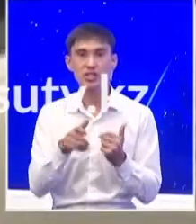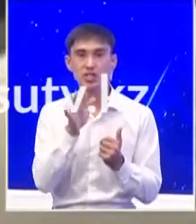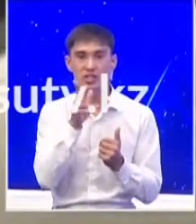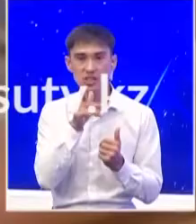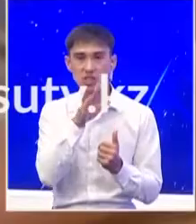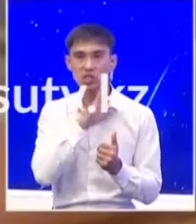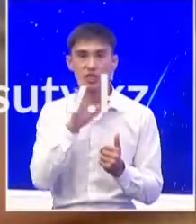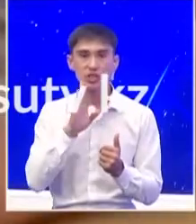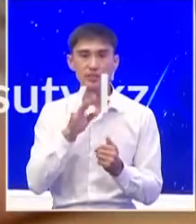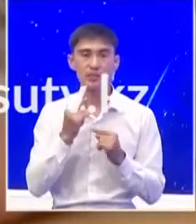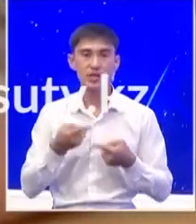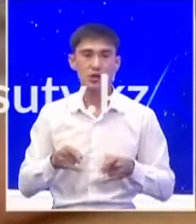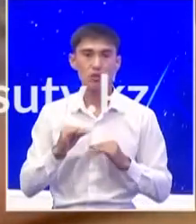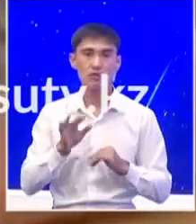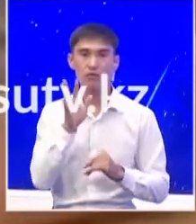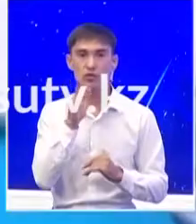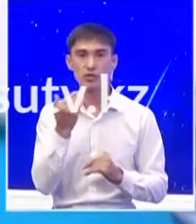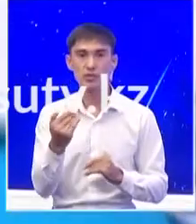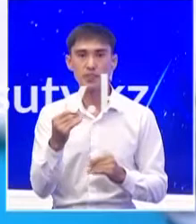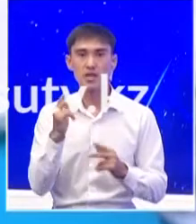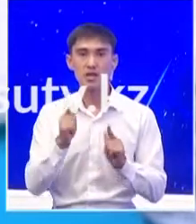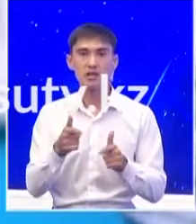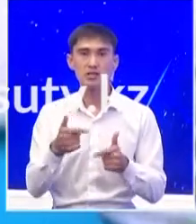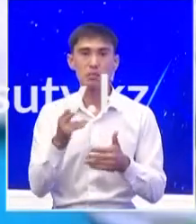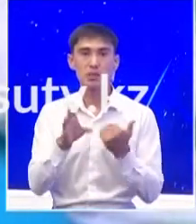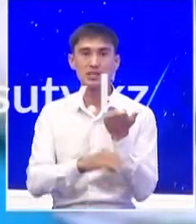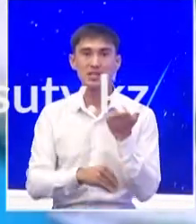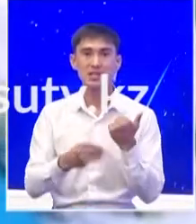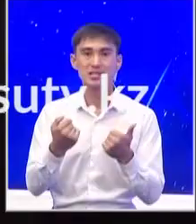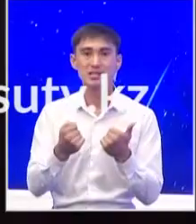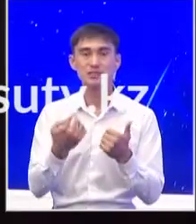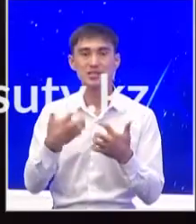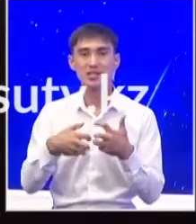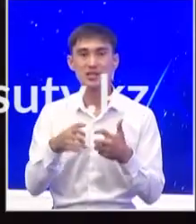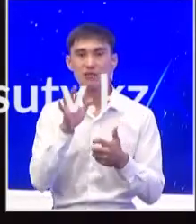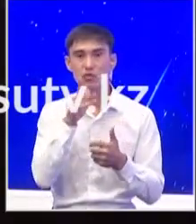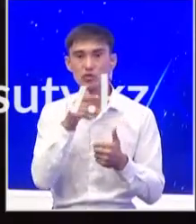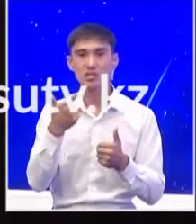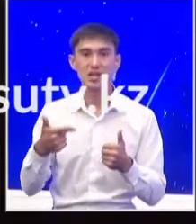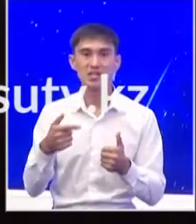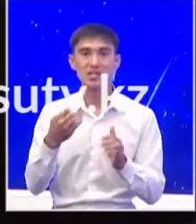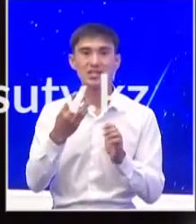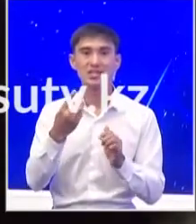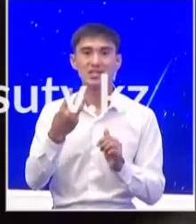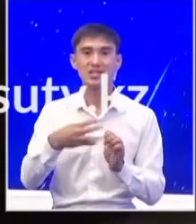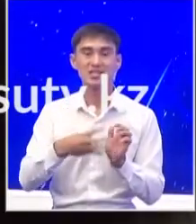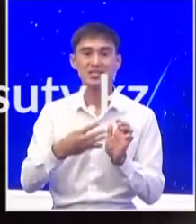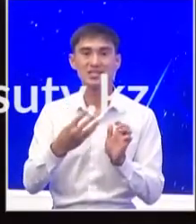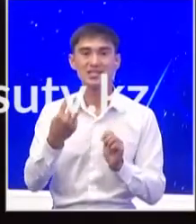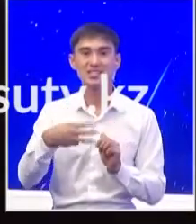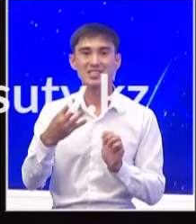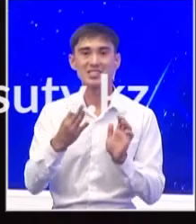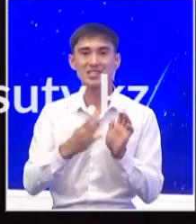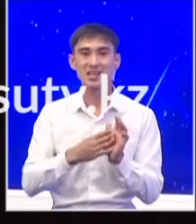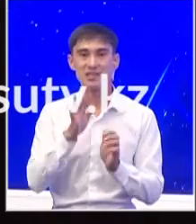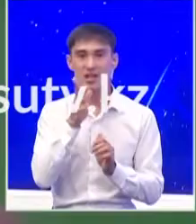возраста. Согласно данным последней переписи населения Китая, средний возраст граждан составляет около 39 лет. Большой